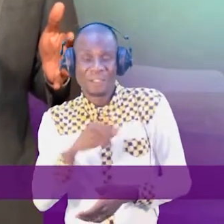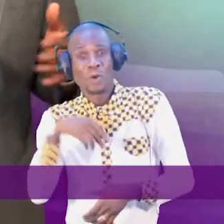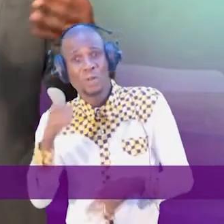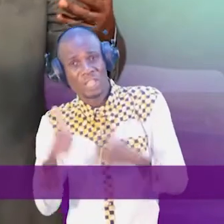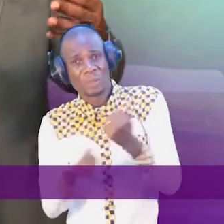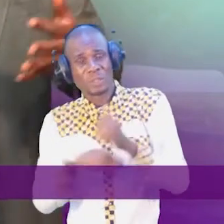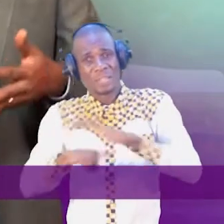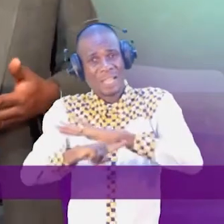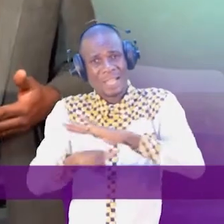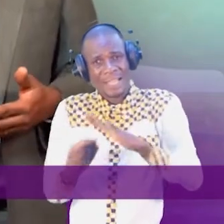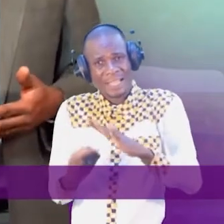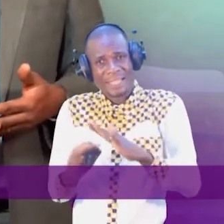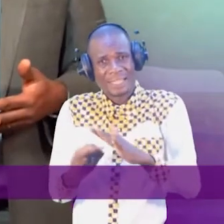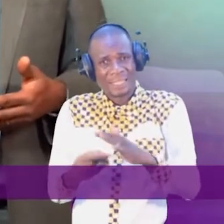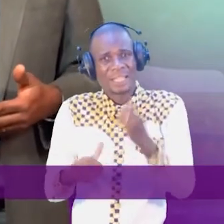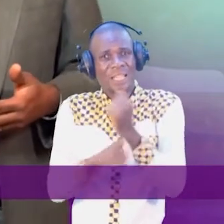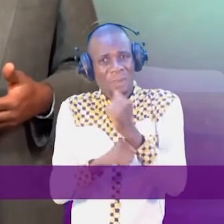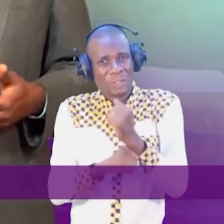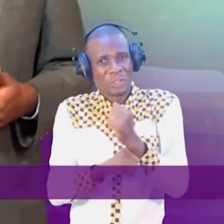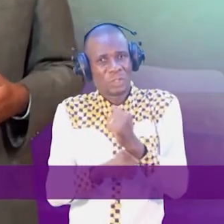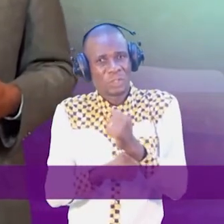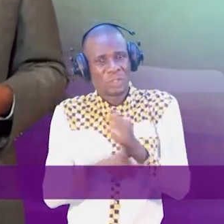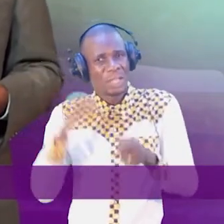lotes. Toi, ils allent pas si qu'on s'allait là yango.